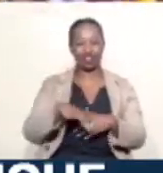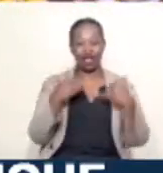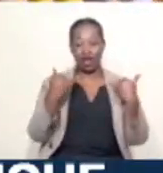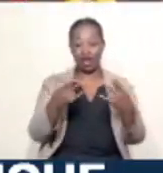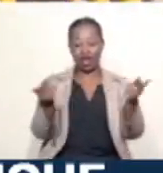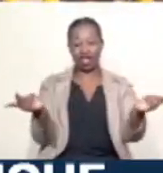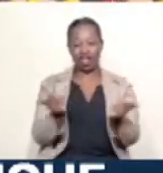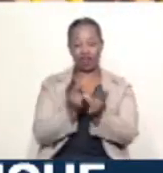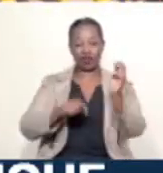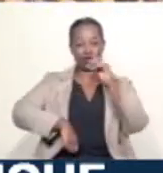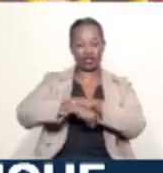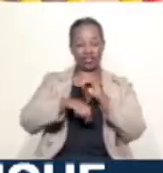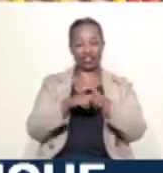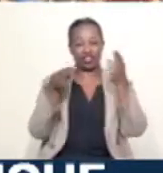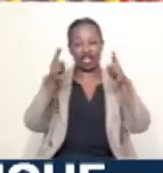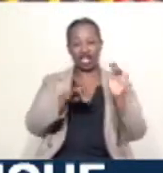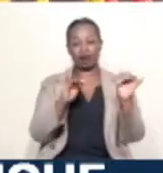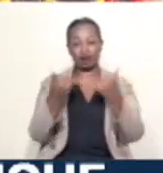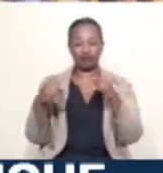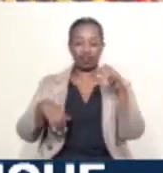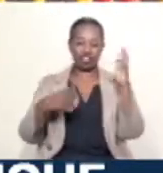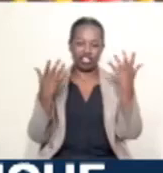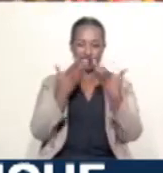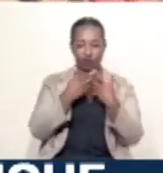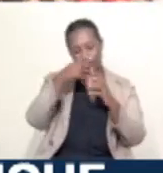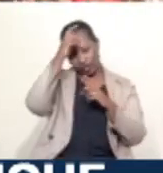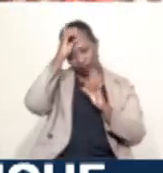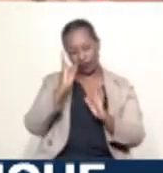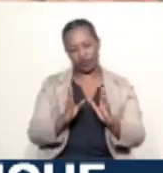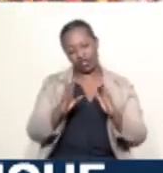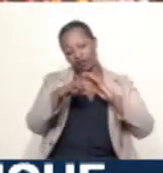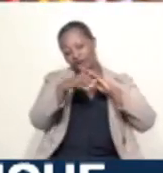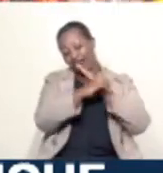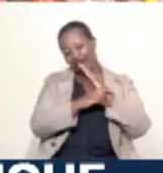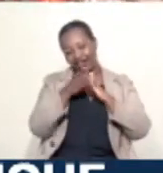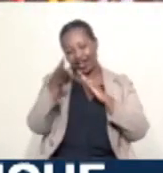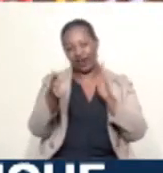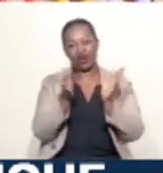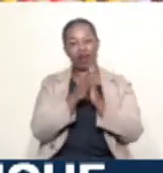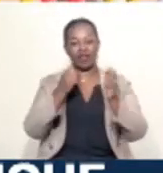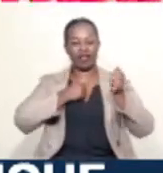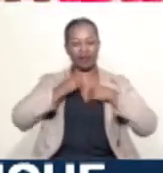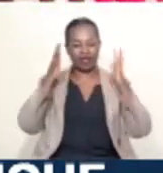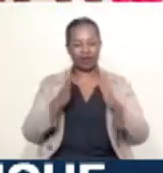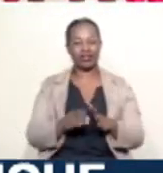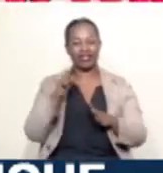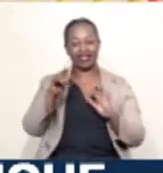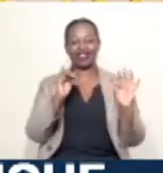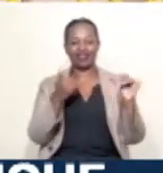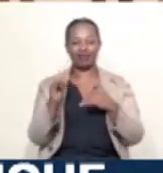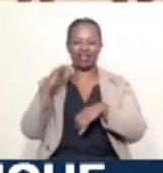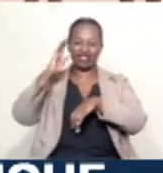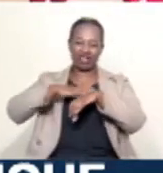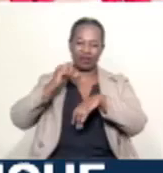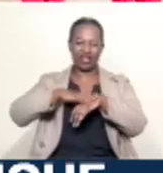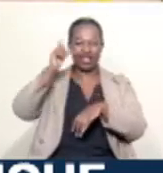stade agiye kuba match agiye guhuza abaturage b'aka karere ka Mocimboa da Praia ndetse n'abanyarwanda ni match yahuruje